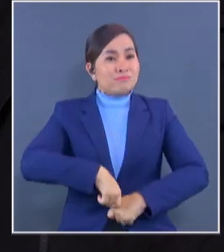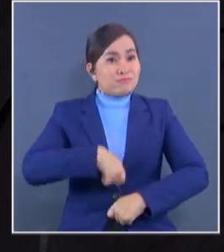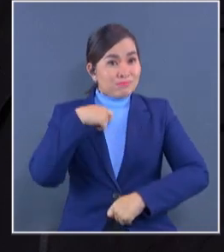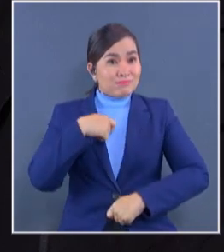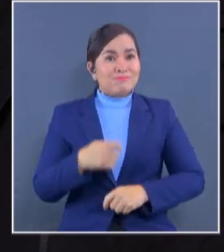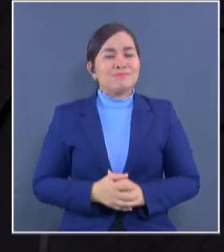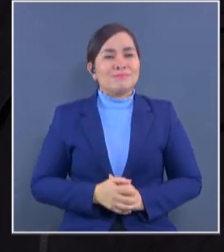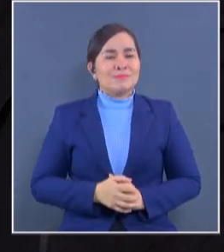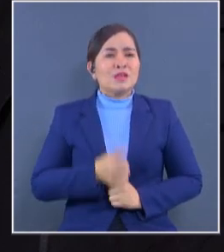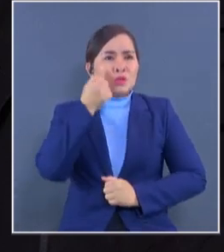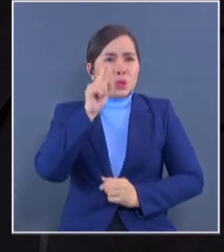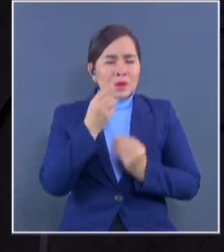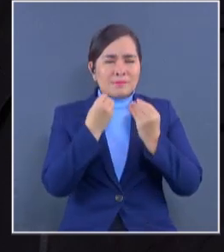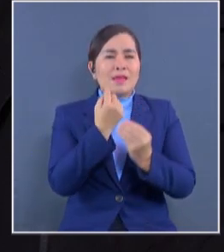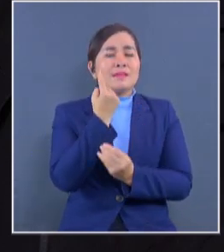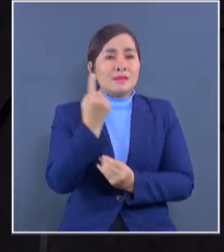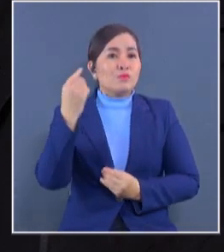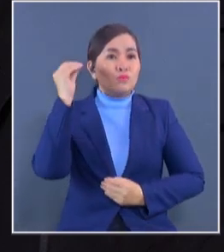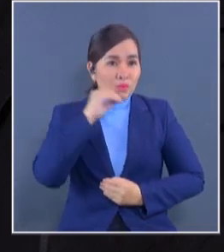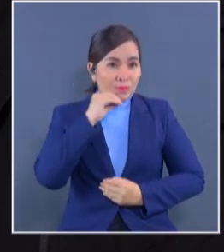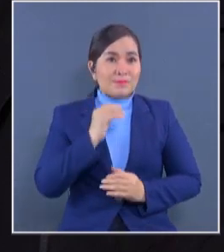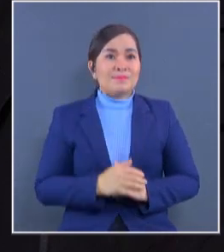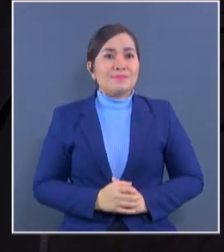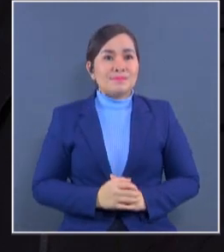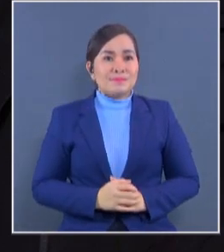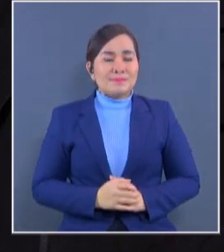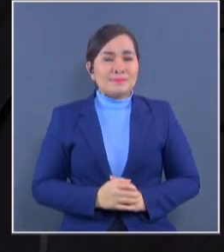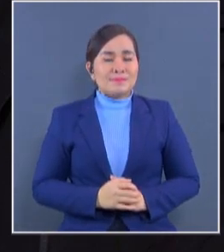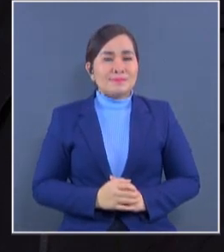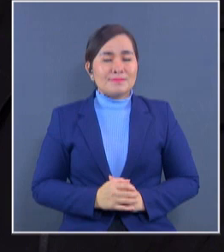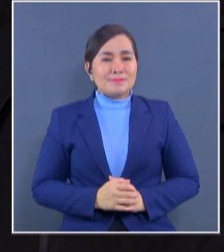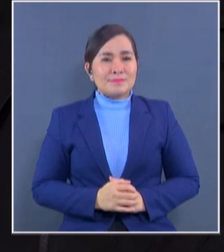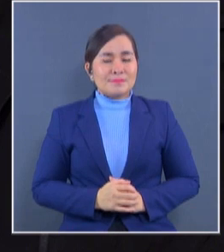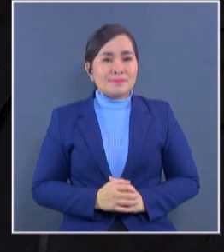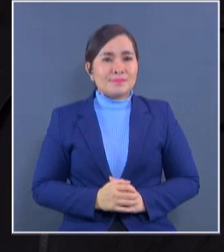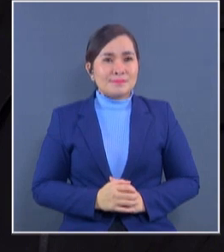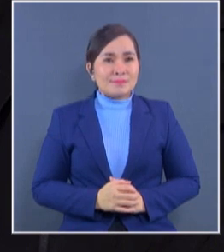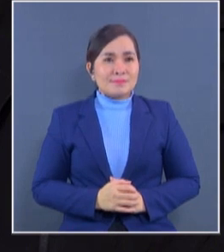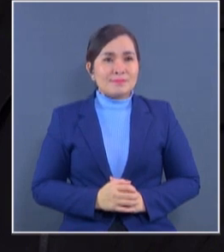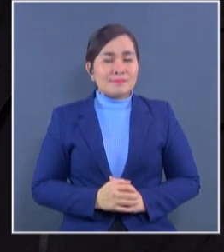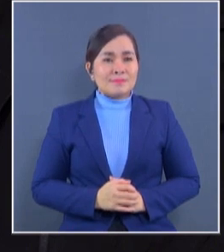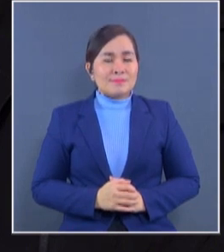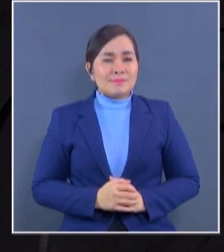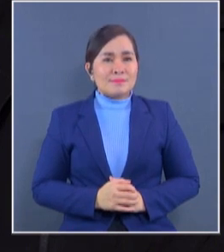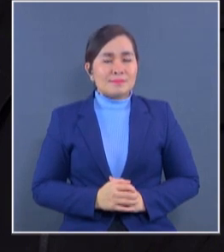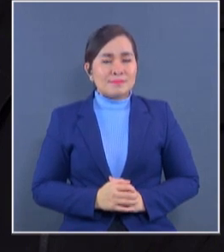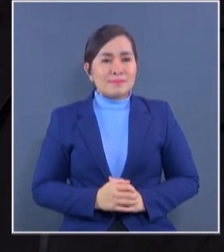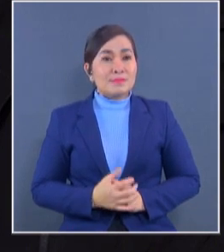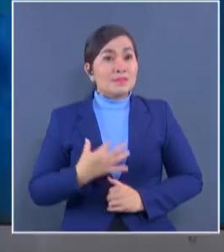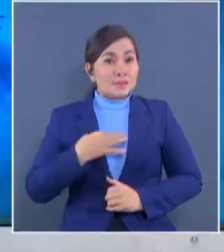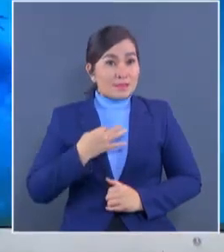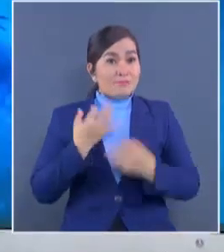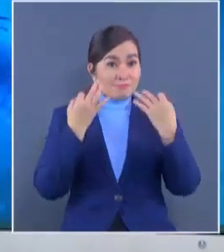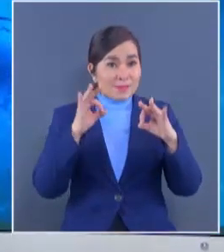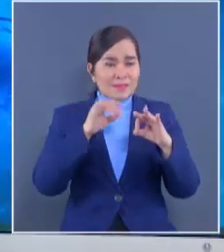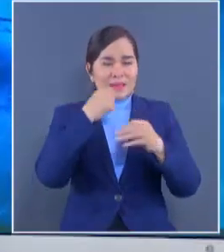าให้คุณผู้ชมวันละ1ตัวค่ะและนี่ก็คือเสื้อที่เราจะนำมาแจกนะคะสามารถที่จะร่ว